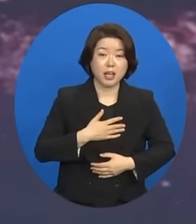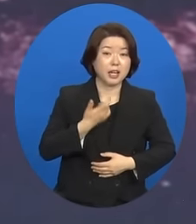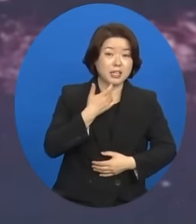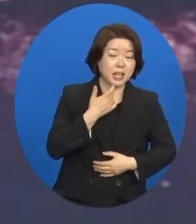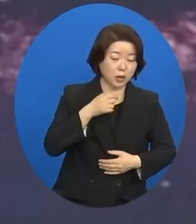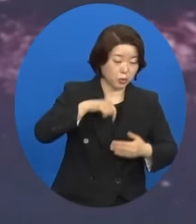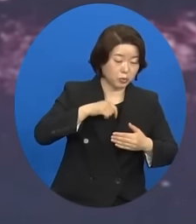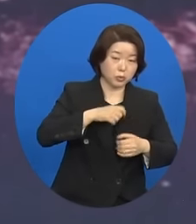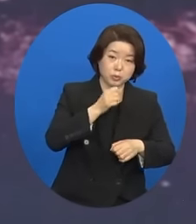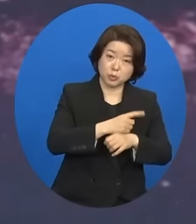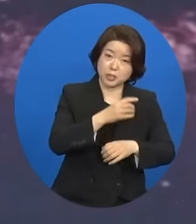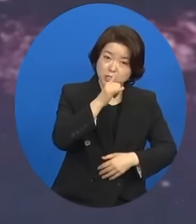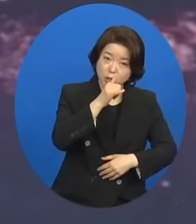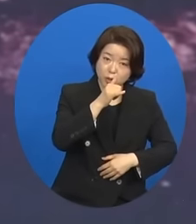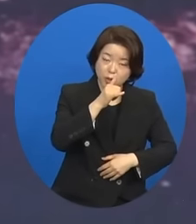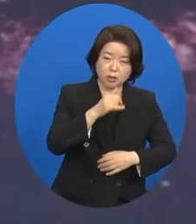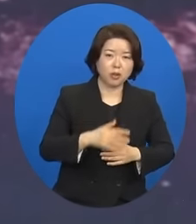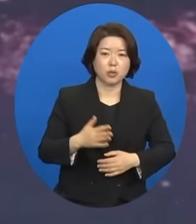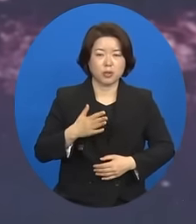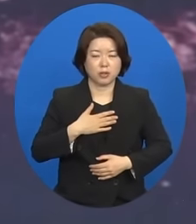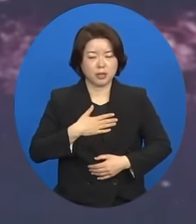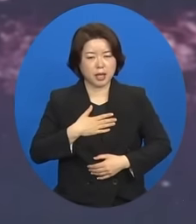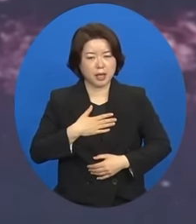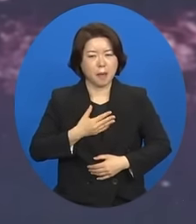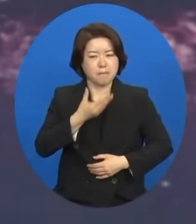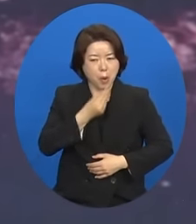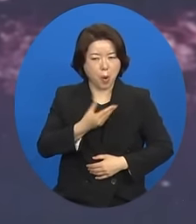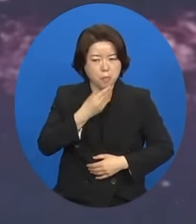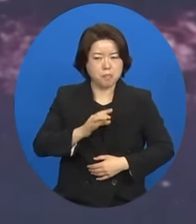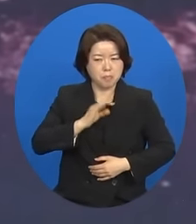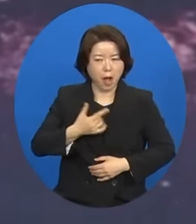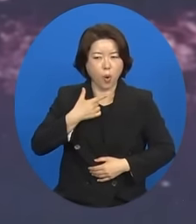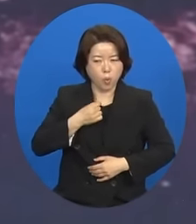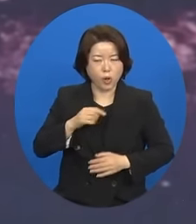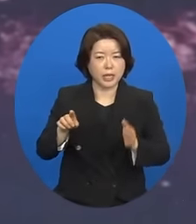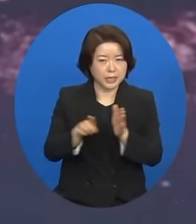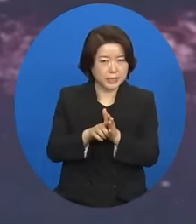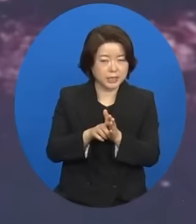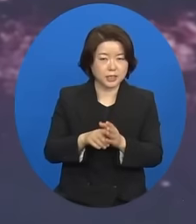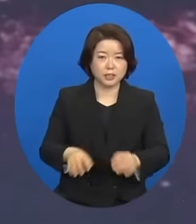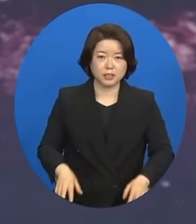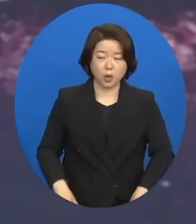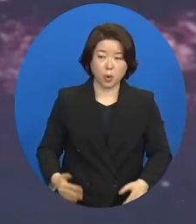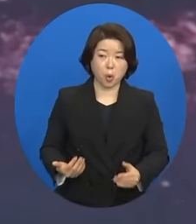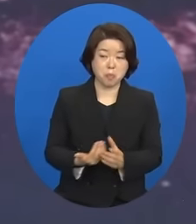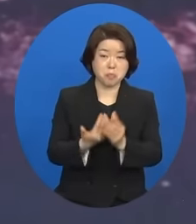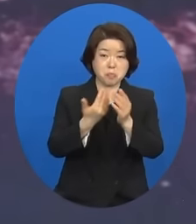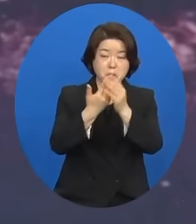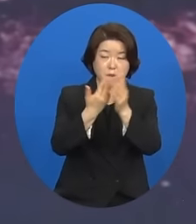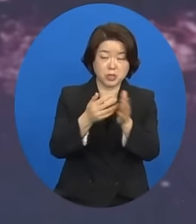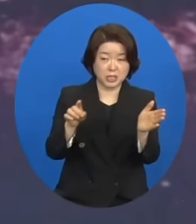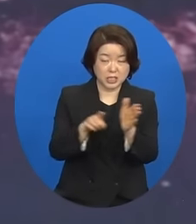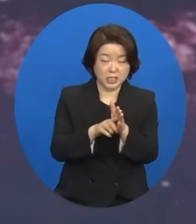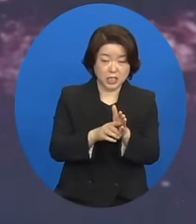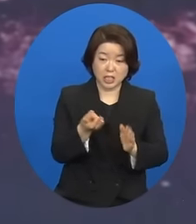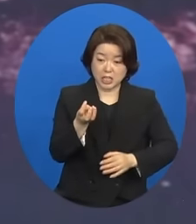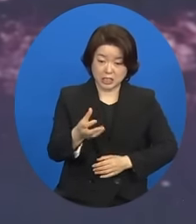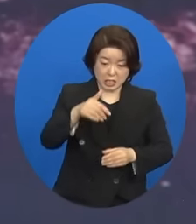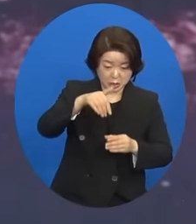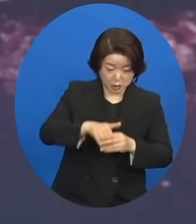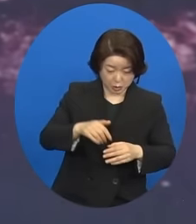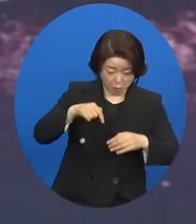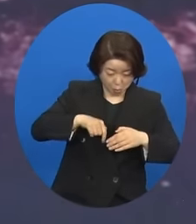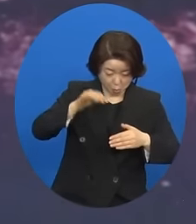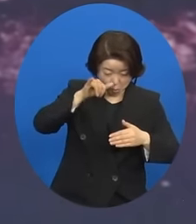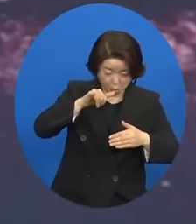속성이 있지 않았는가 나의 기복 신앙적인 모습 번영 신학의 어떤 그 씨앗이 있 있지